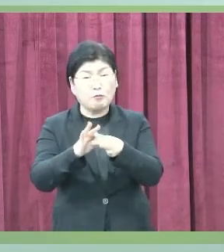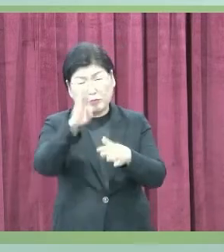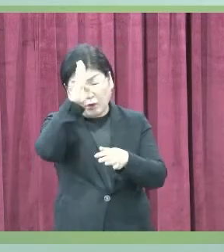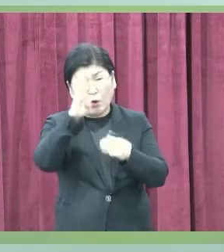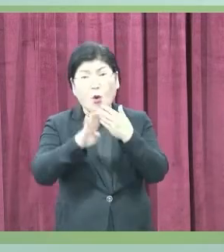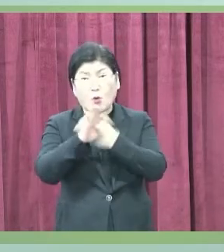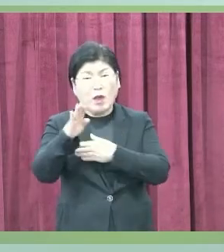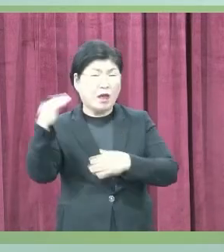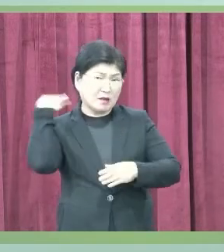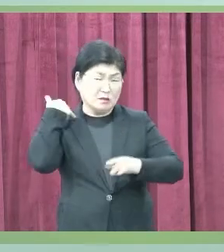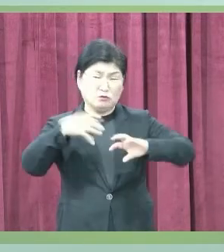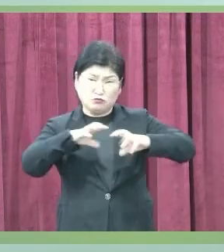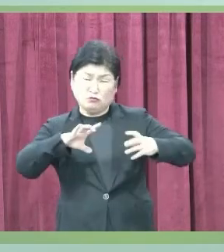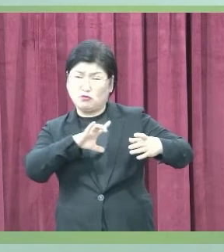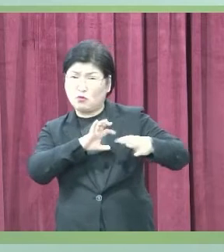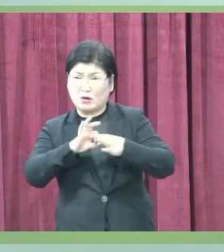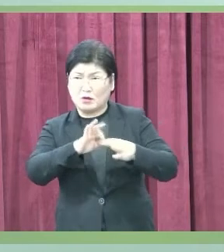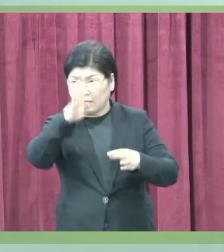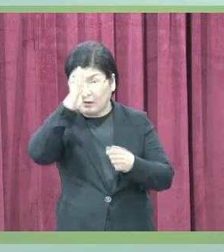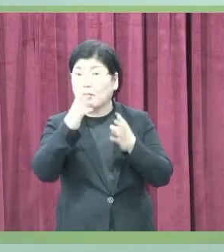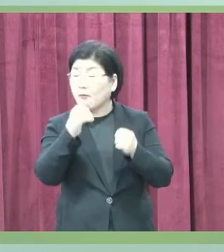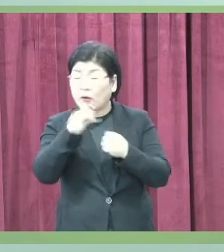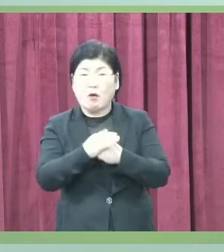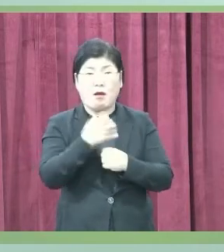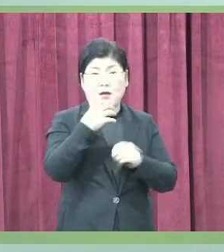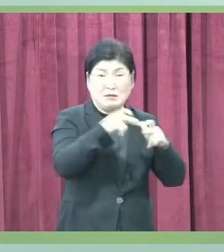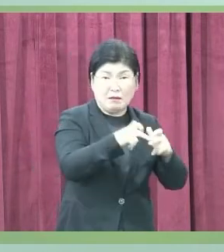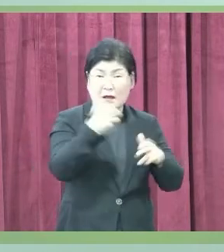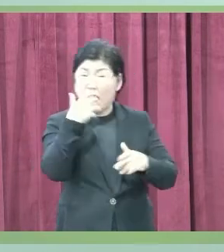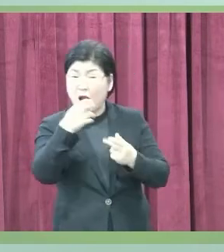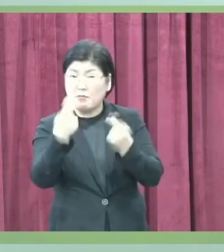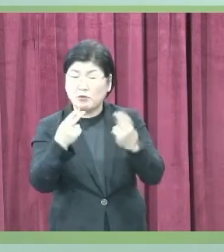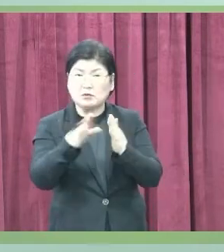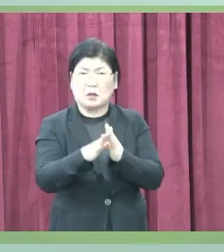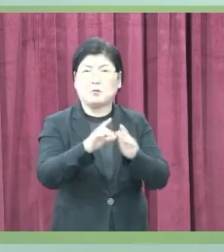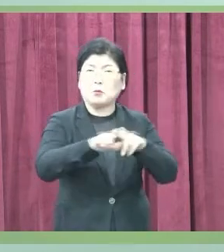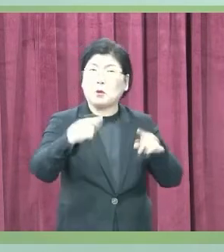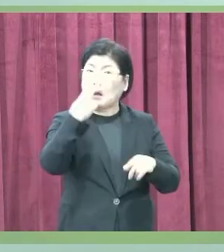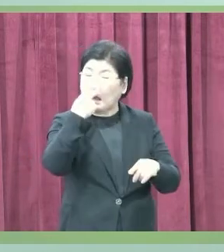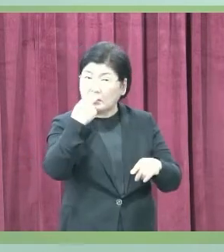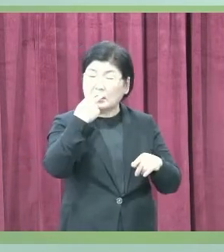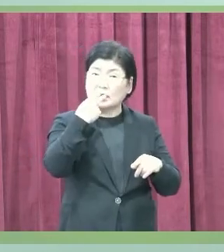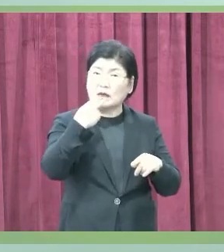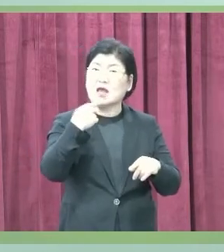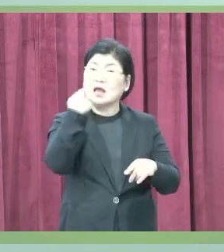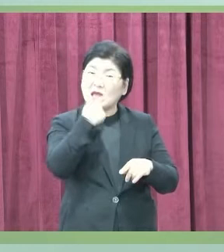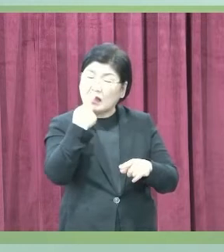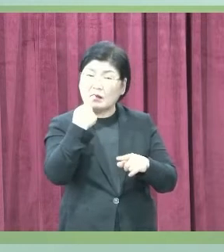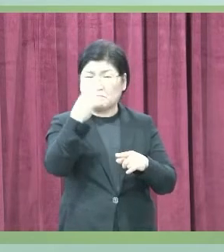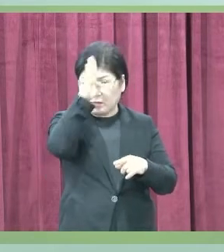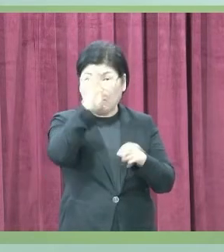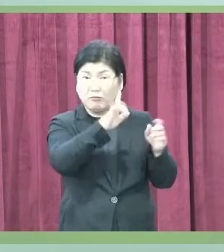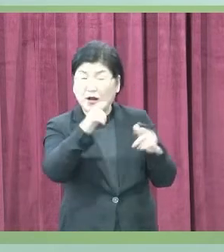근골격계 질환 이런 게 많고 또 장애인하고 비장애인 역시 이제 감기와 관련된 질환, 구강과 관련된 질환들이